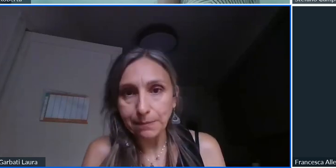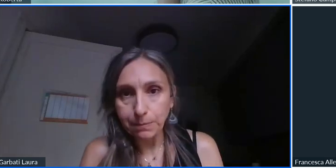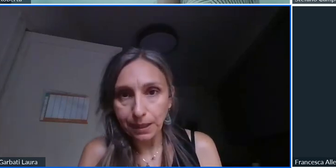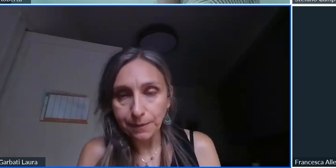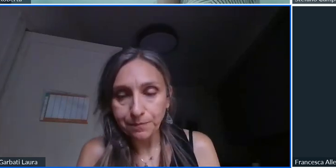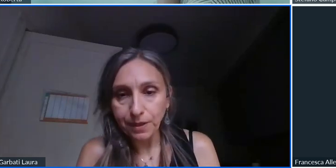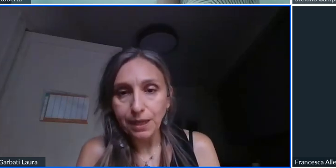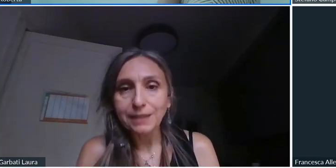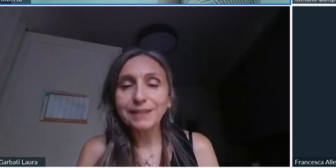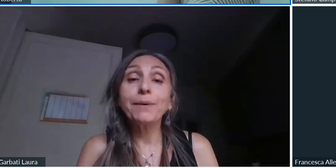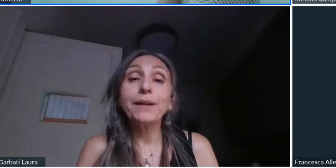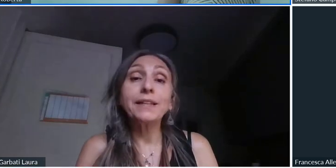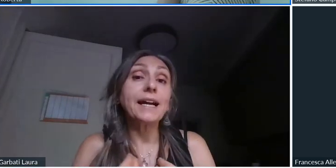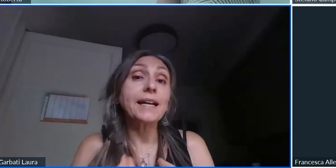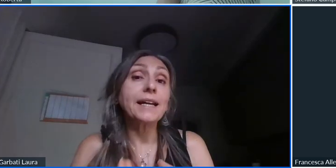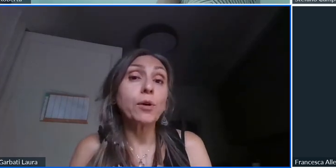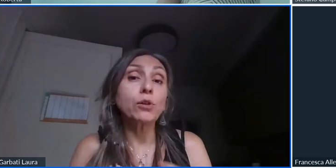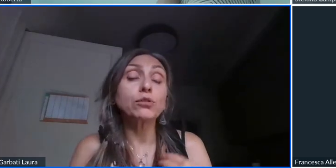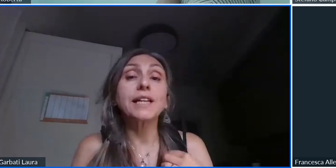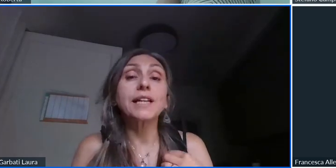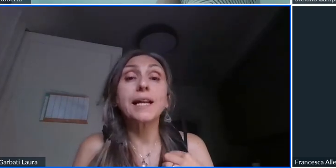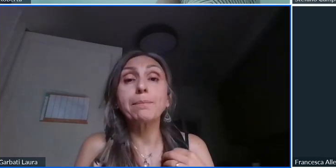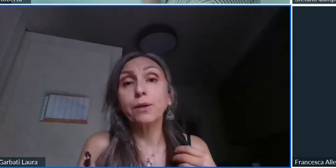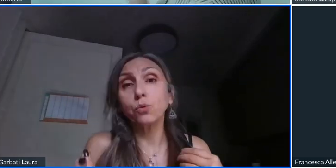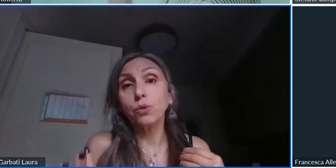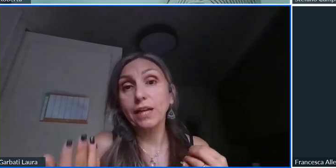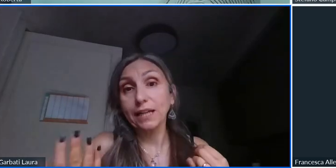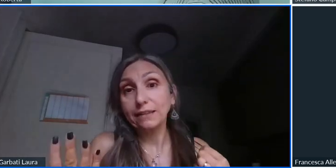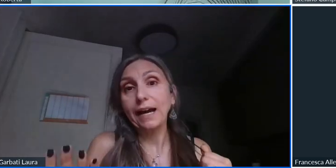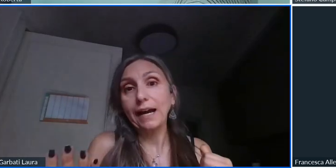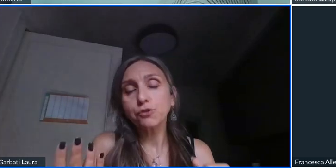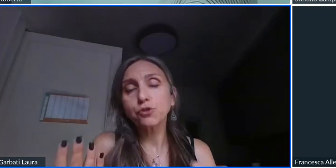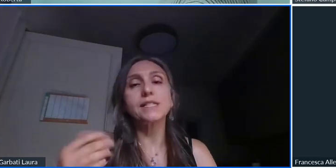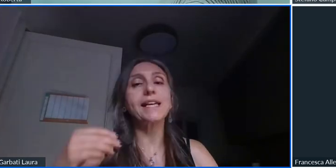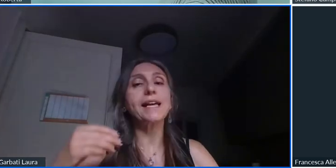metterei sempre. Dipende anche molto dalla